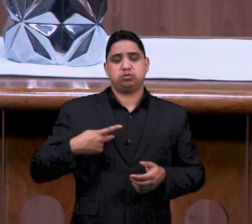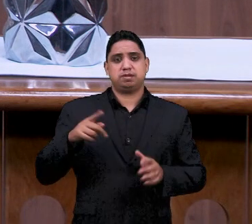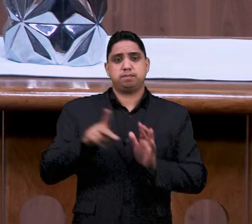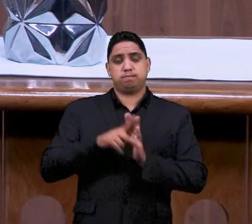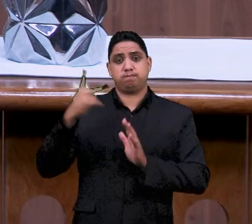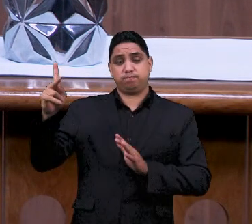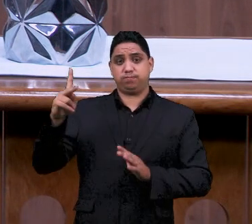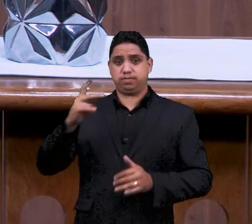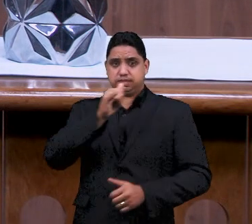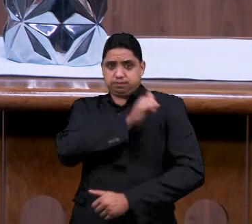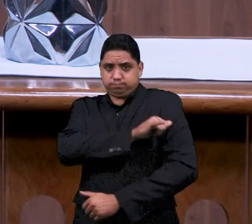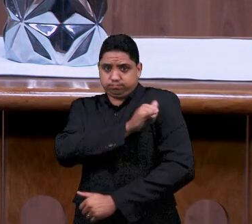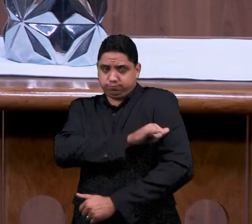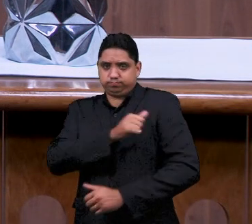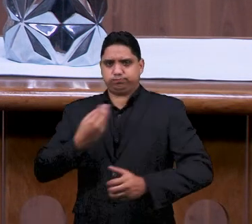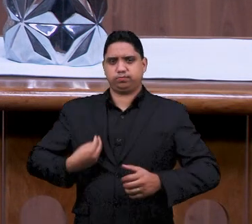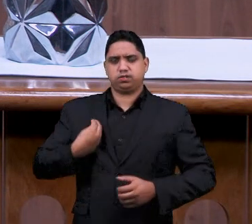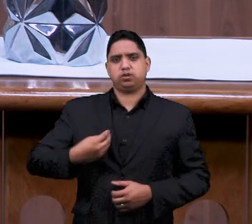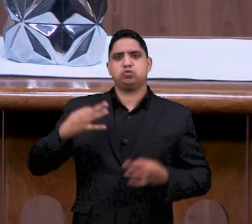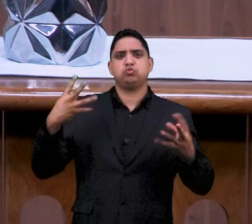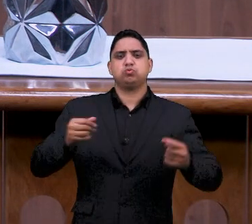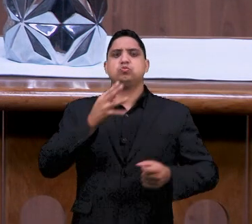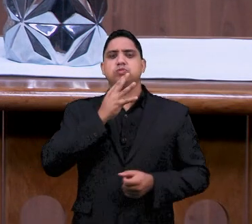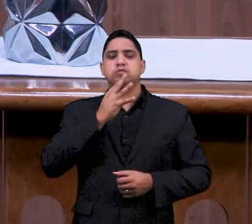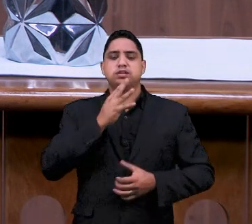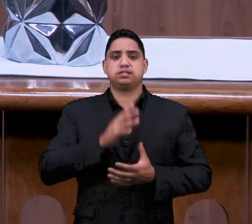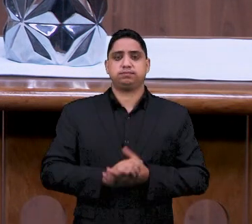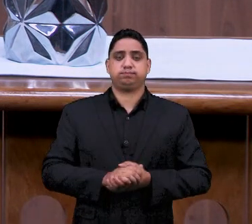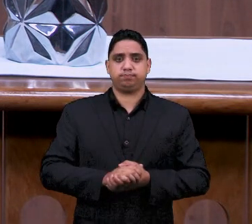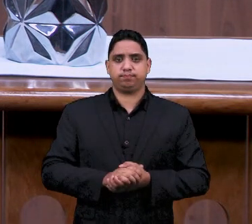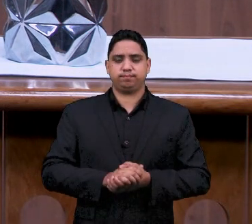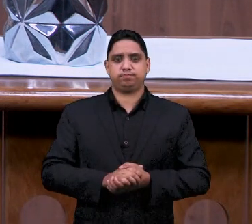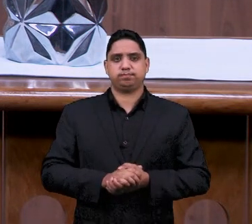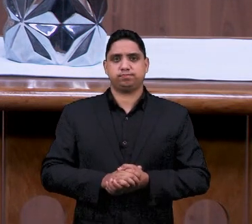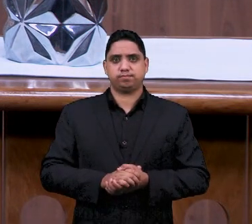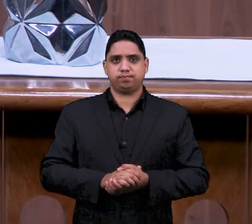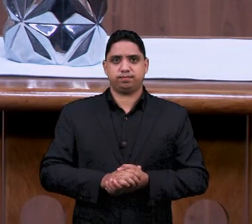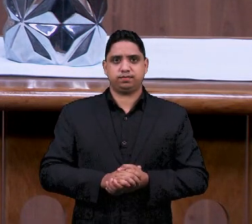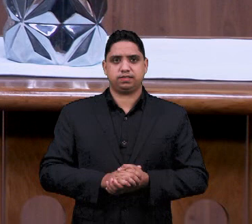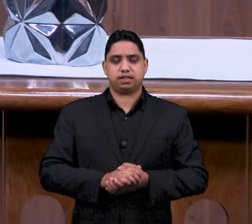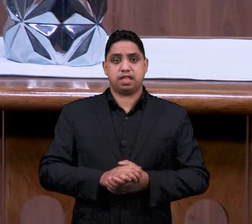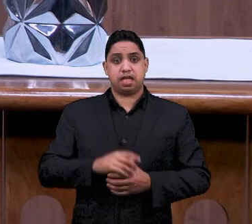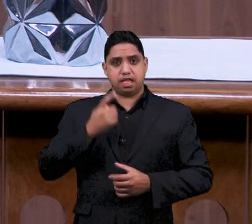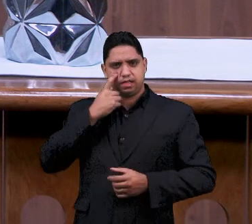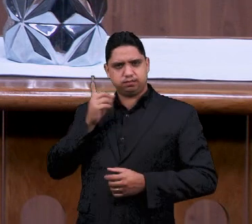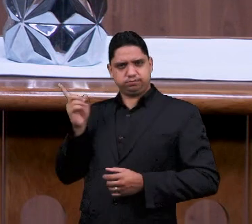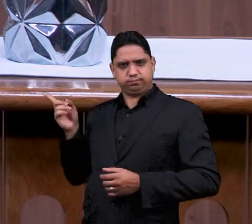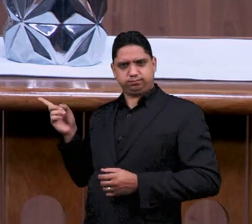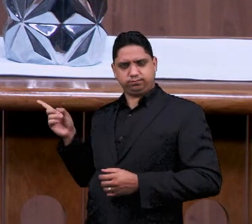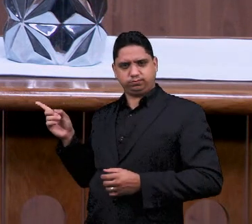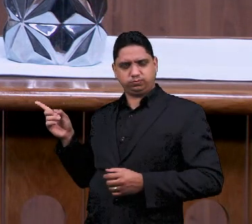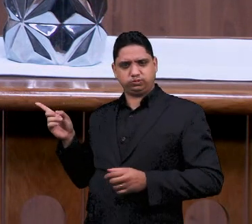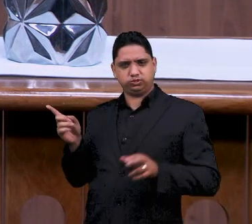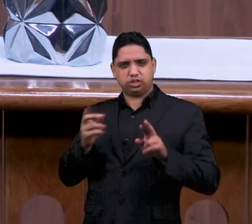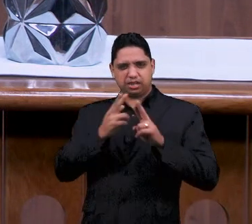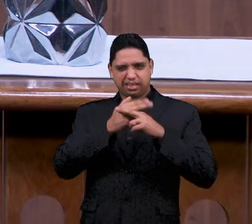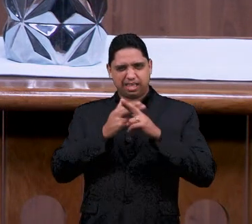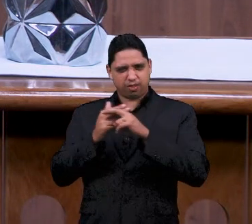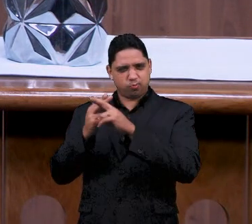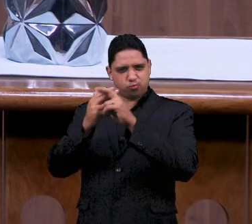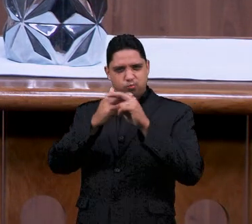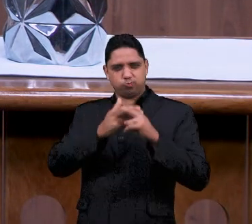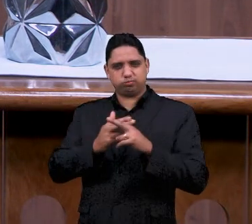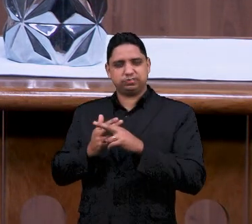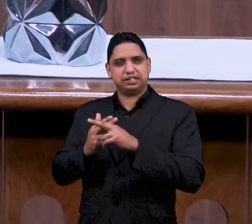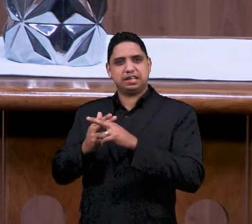les participations que vous connaissez bien. Ici, à l'écran, vous voyez un QR code. Je veux